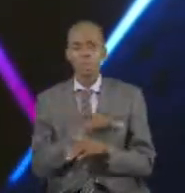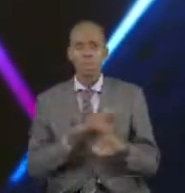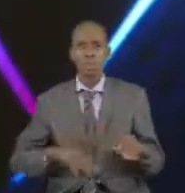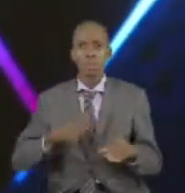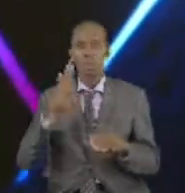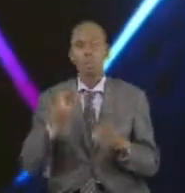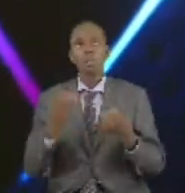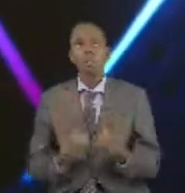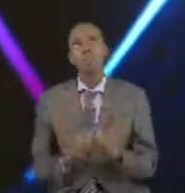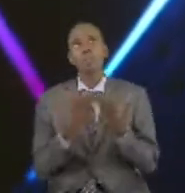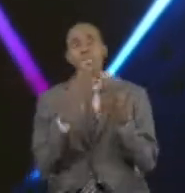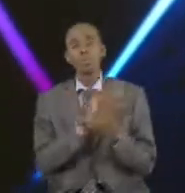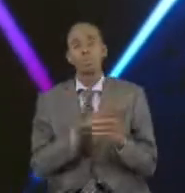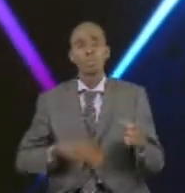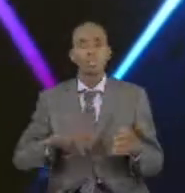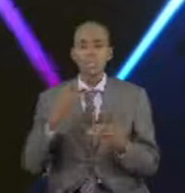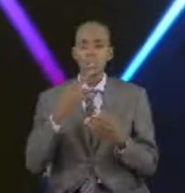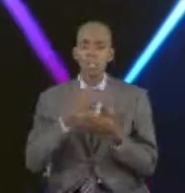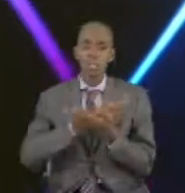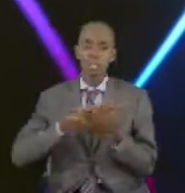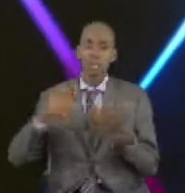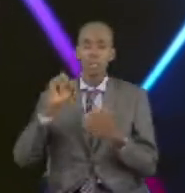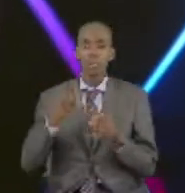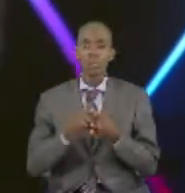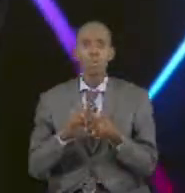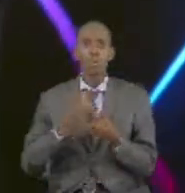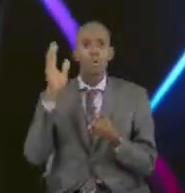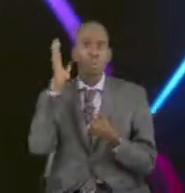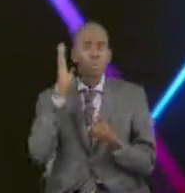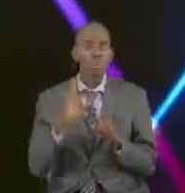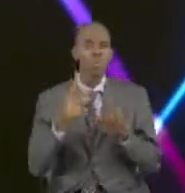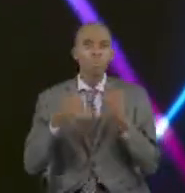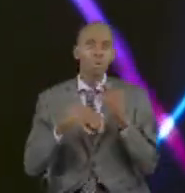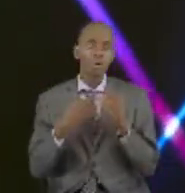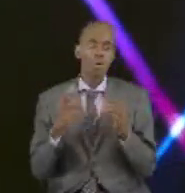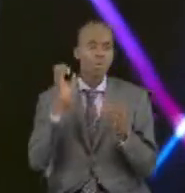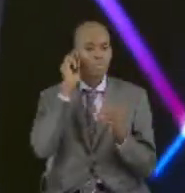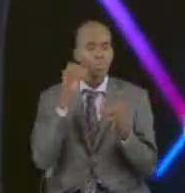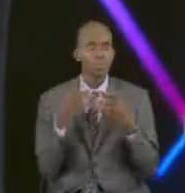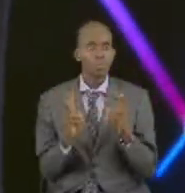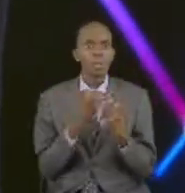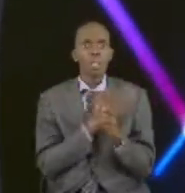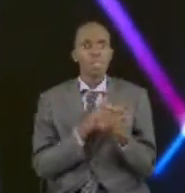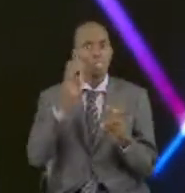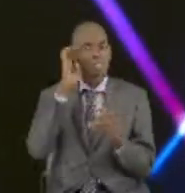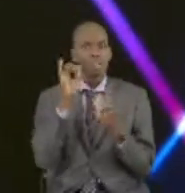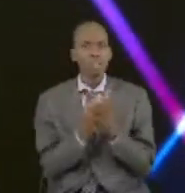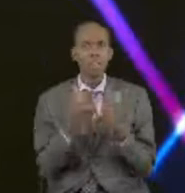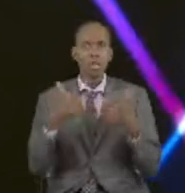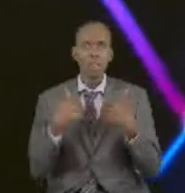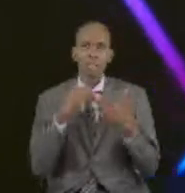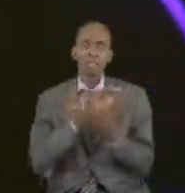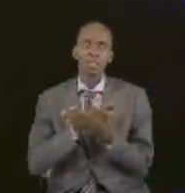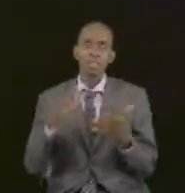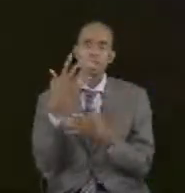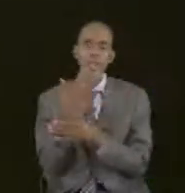de jésus que c'est le jt se fortifie le gistau le juste de me ferme de savoir celui qui a les mains